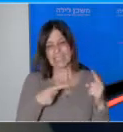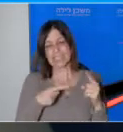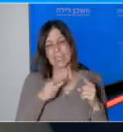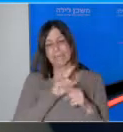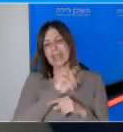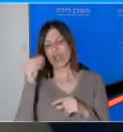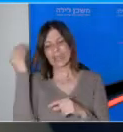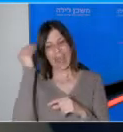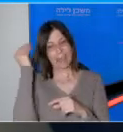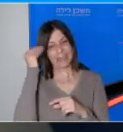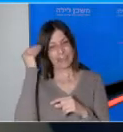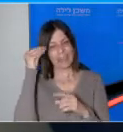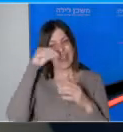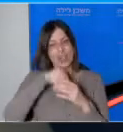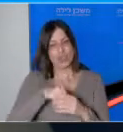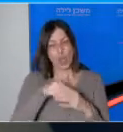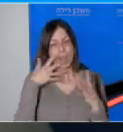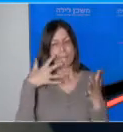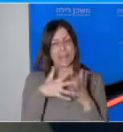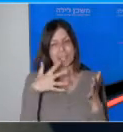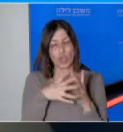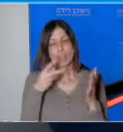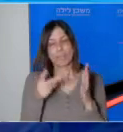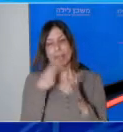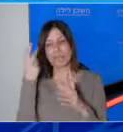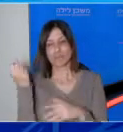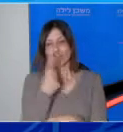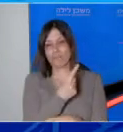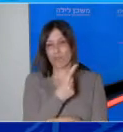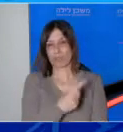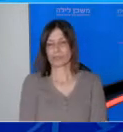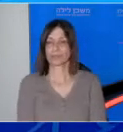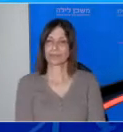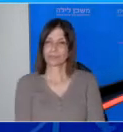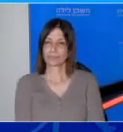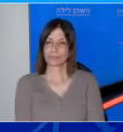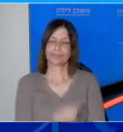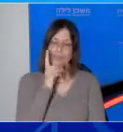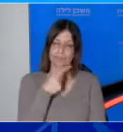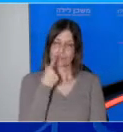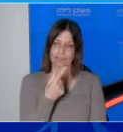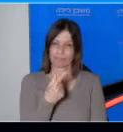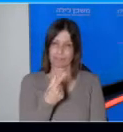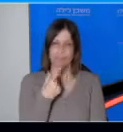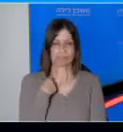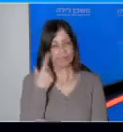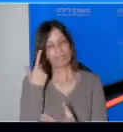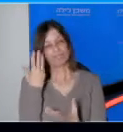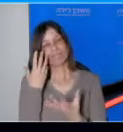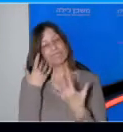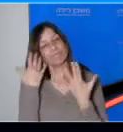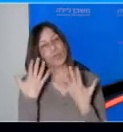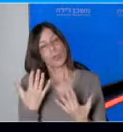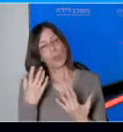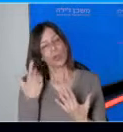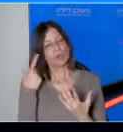2.5 מיליון תלמידים לתוך רדאר בדיקות פעמיים בשבוע. טוב, צריך להגיד חברים שלוקח פה הימור, ראש הממשלה נפתלי בנט